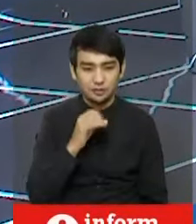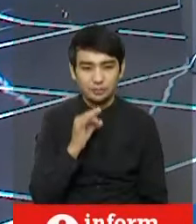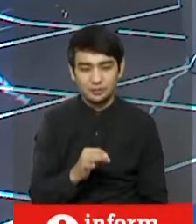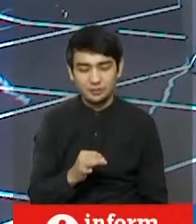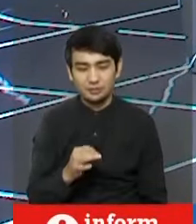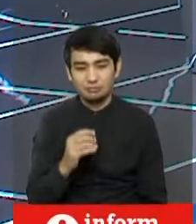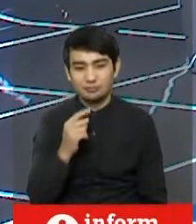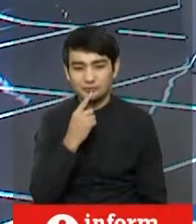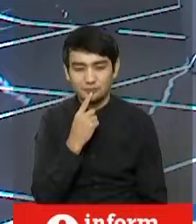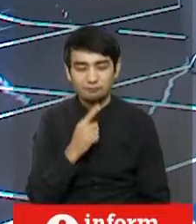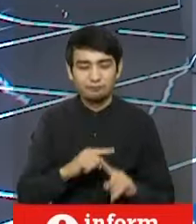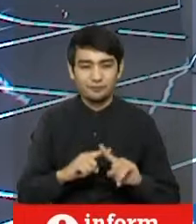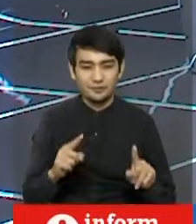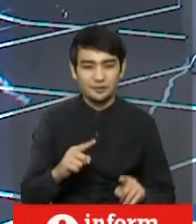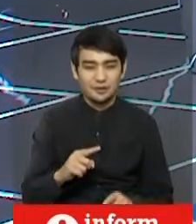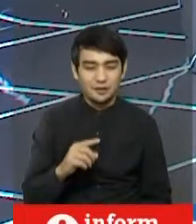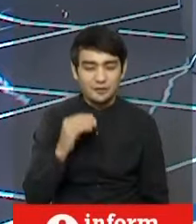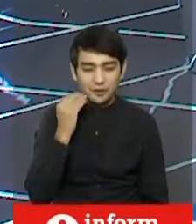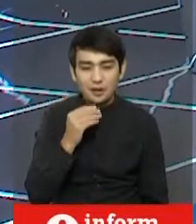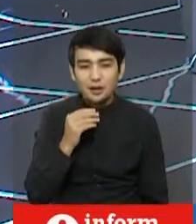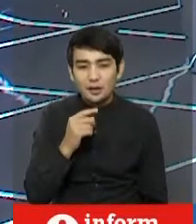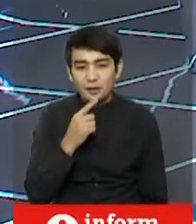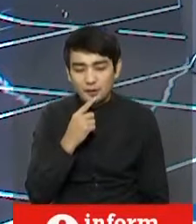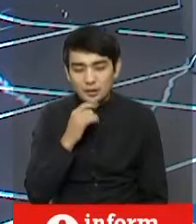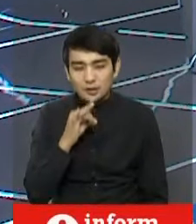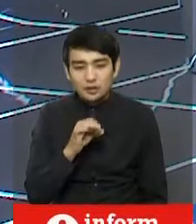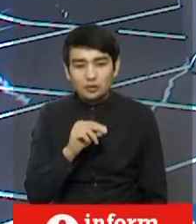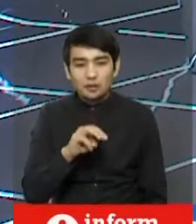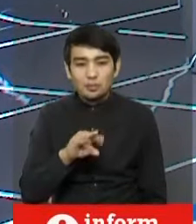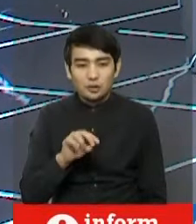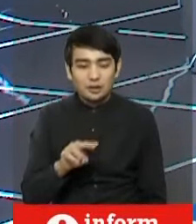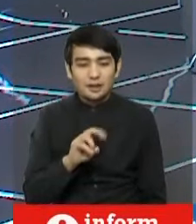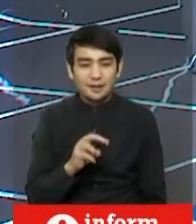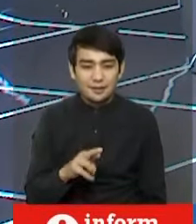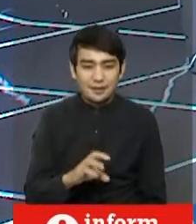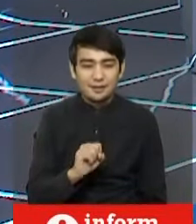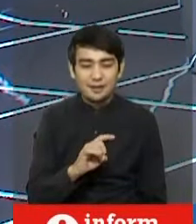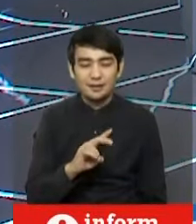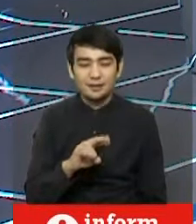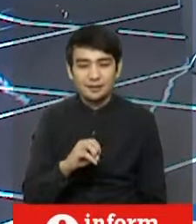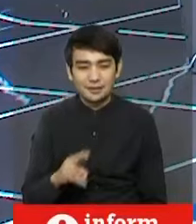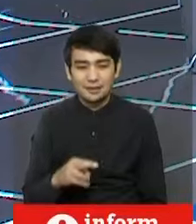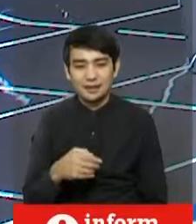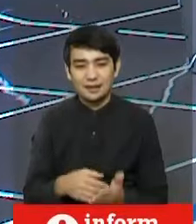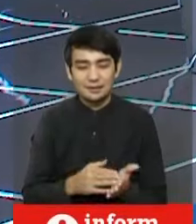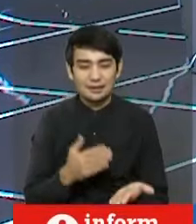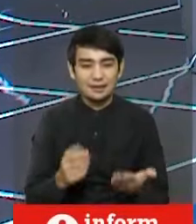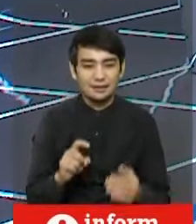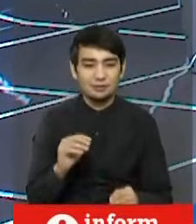обладает великолепным терпким и насыщенным вкусом чемпион Кения сасет не содержит красителей и